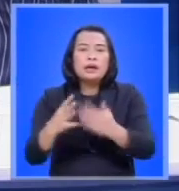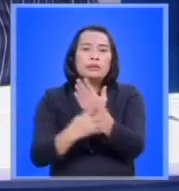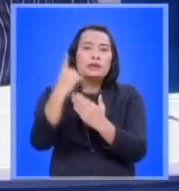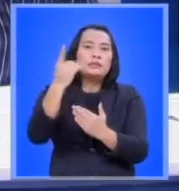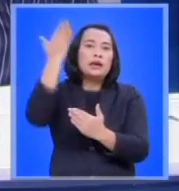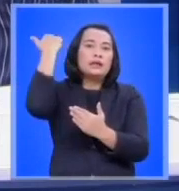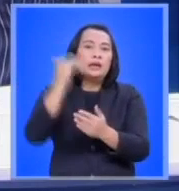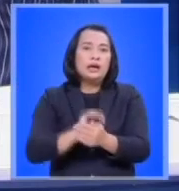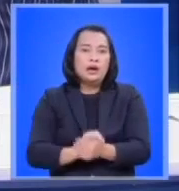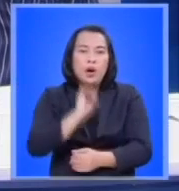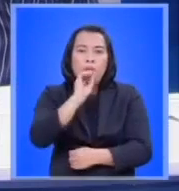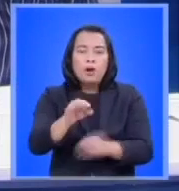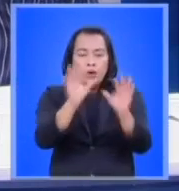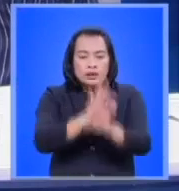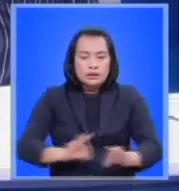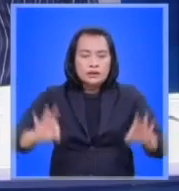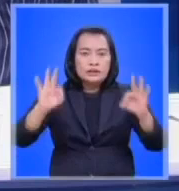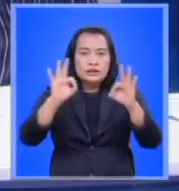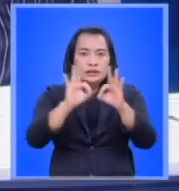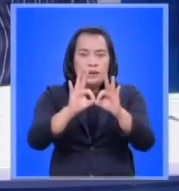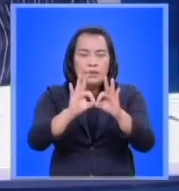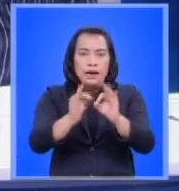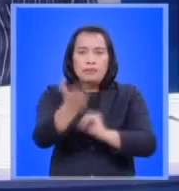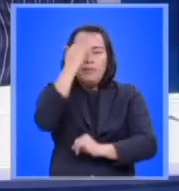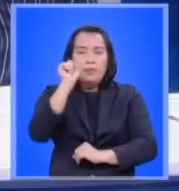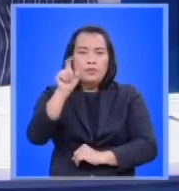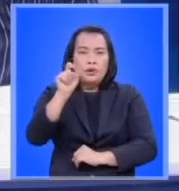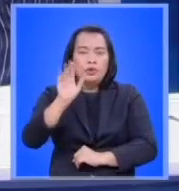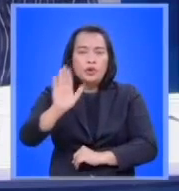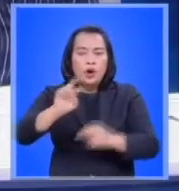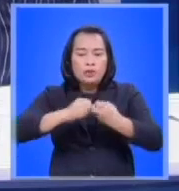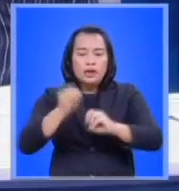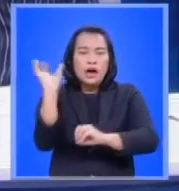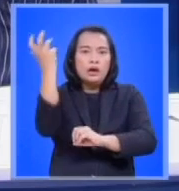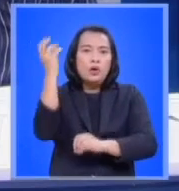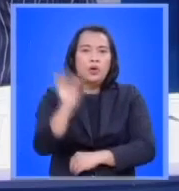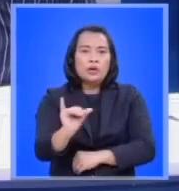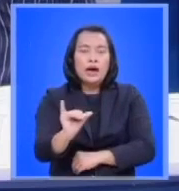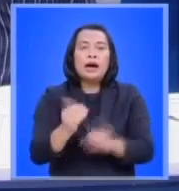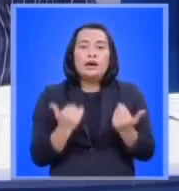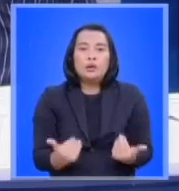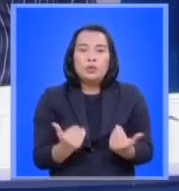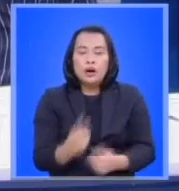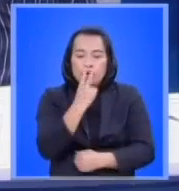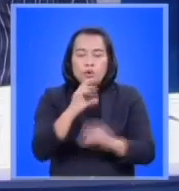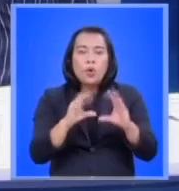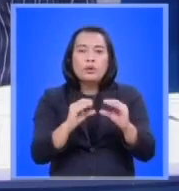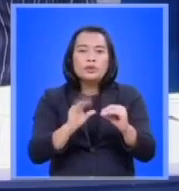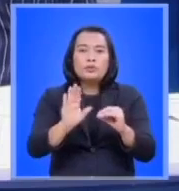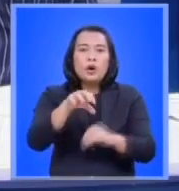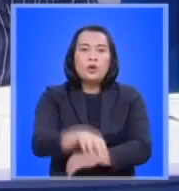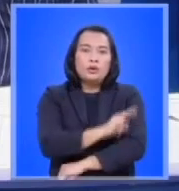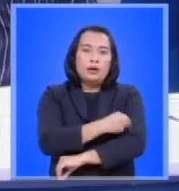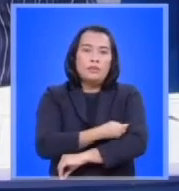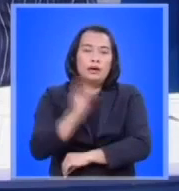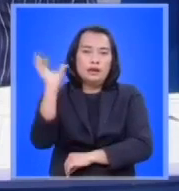การณ์นี้ยังไม่จำเป็นที่จะต้องประกาศให้เป็นภาวะฉุกเฉินของโลกนะคะโดยที่วันนี้ค่ะต้องจับตาไปที่การประชุมขององค์การอนามัยโลกนะคะ